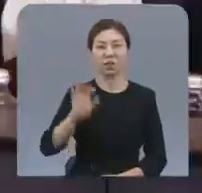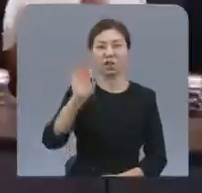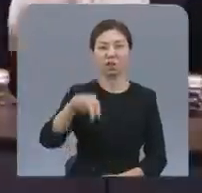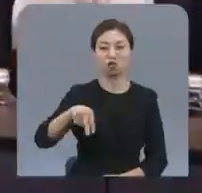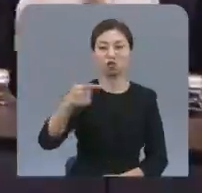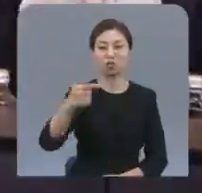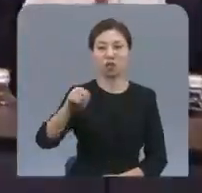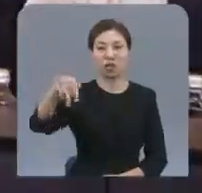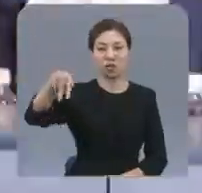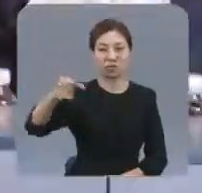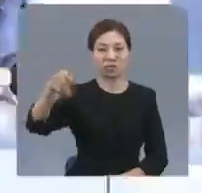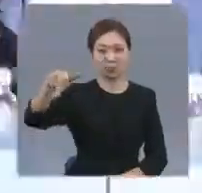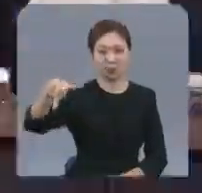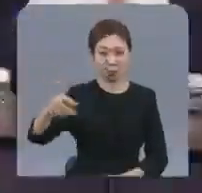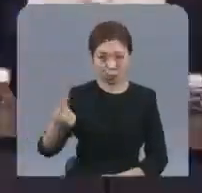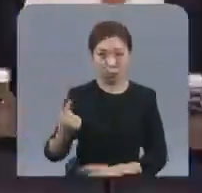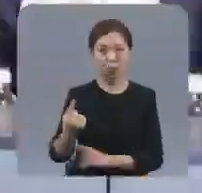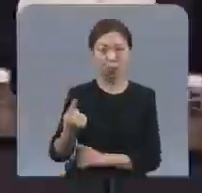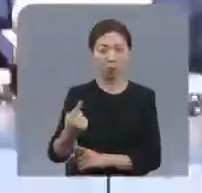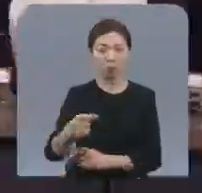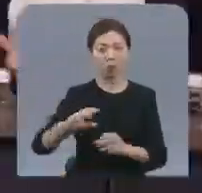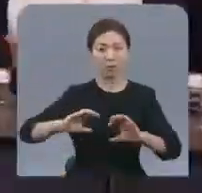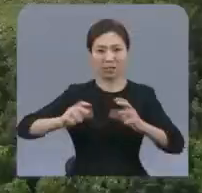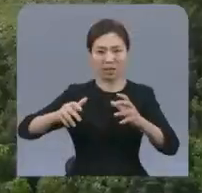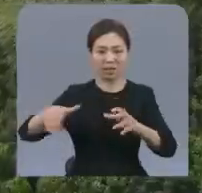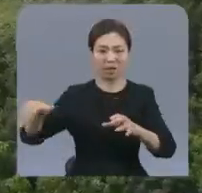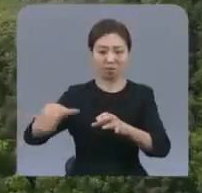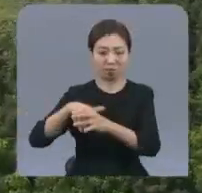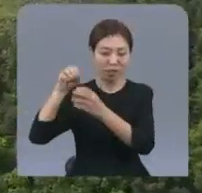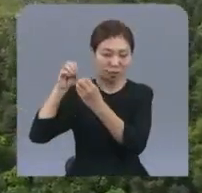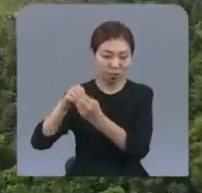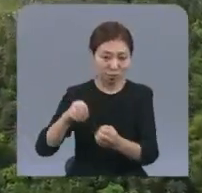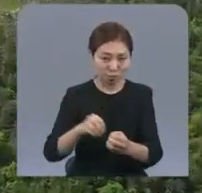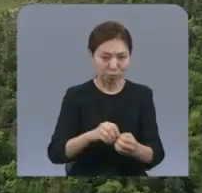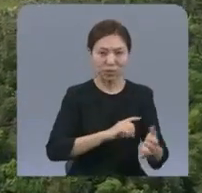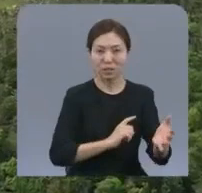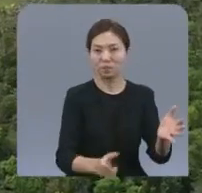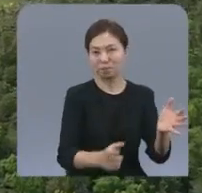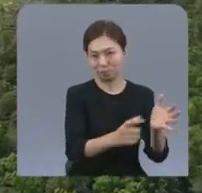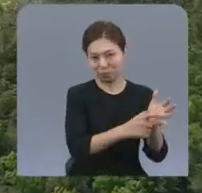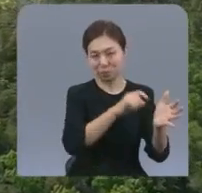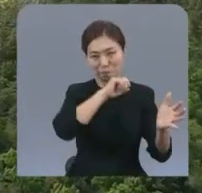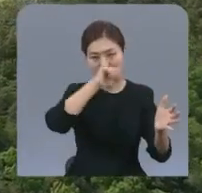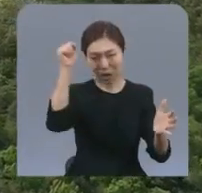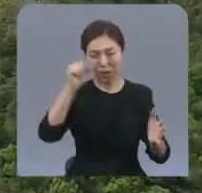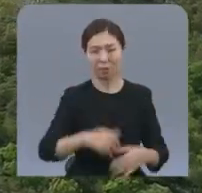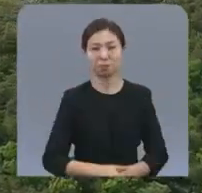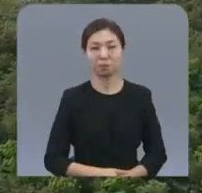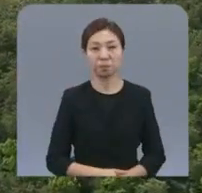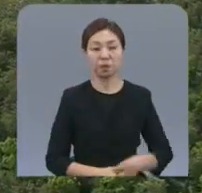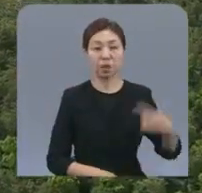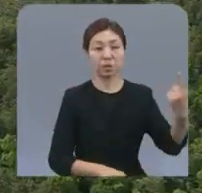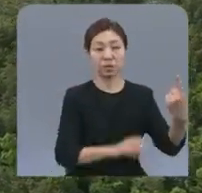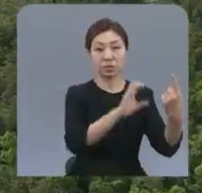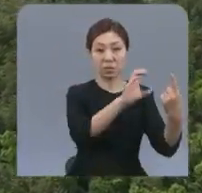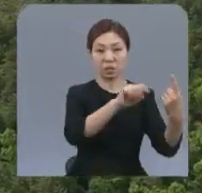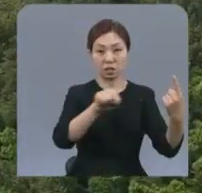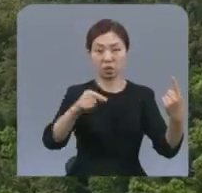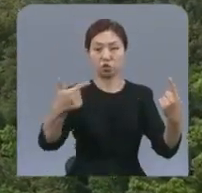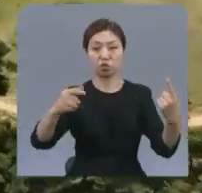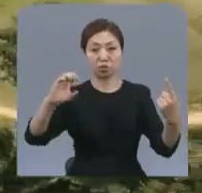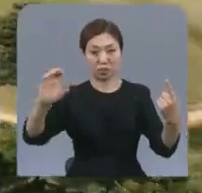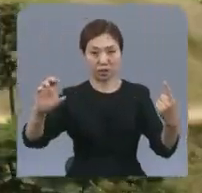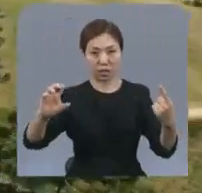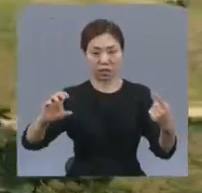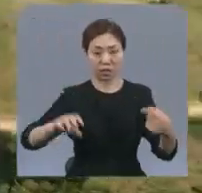đã mở cuộc họp tại rigas Ả rập Xê út và đưa ra quyết định cuối cùng về việc công nhận quần thể lăng mộ kaiya là di sản văn hóa thế giới